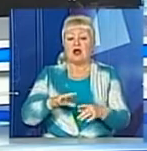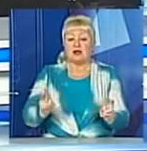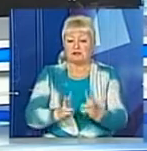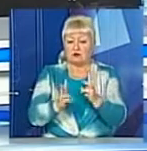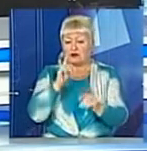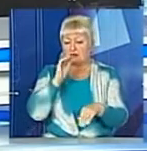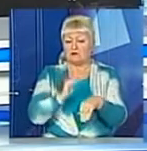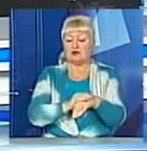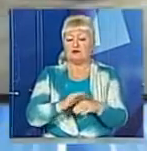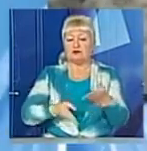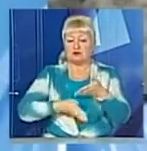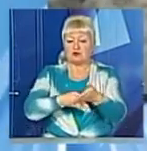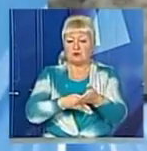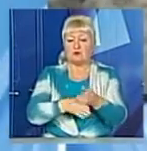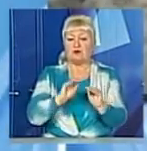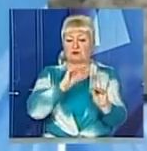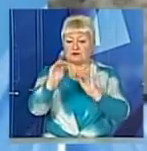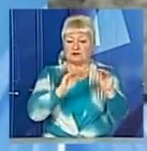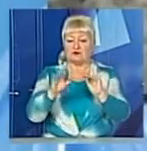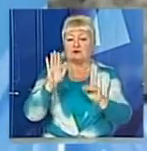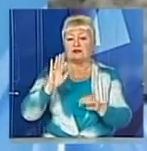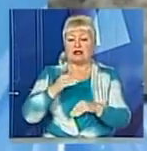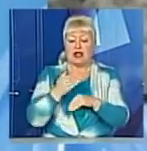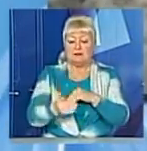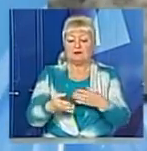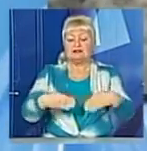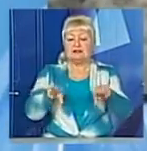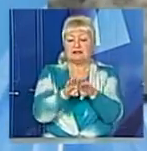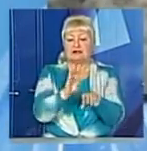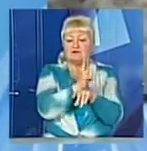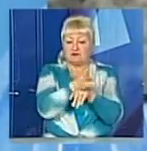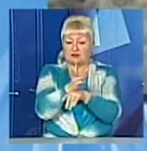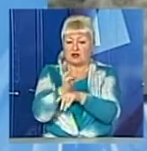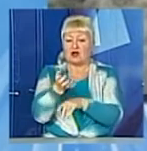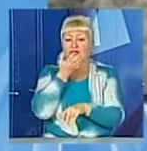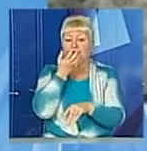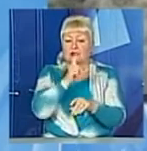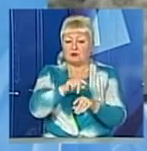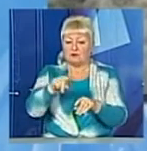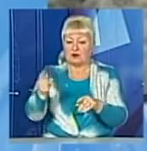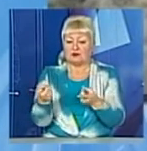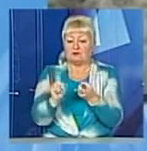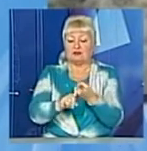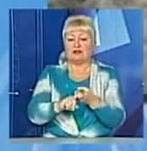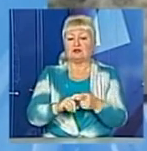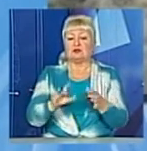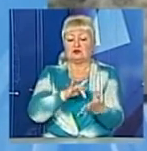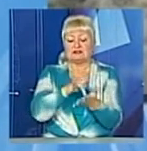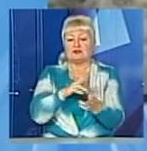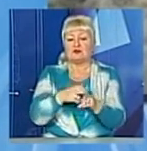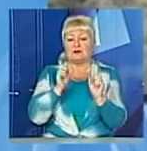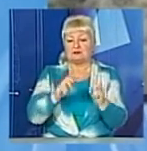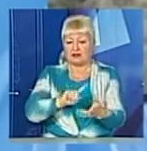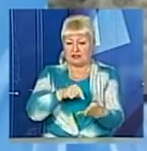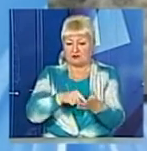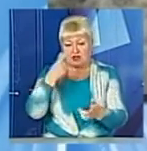виявили за допомогою встановлених там після закриття відеокамер і термографів, підімкнених до Центру безпеки міста.